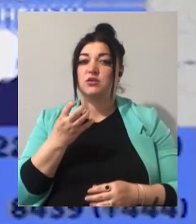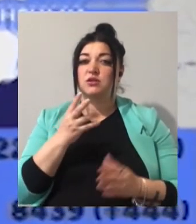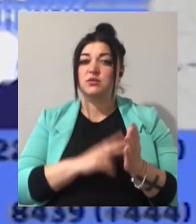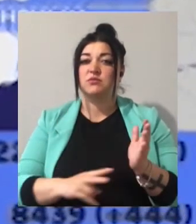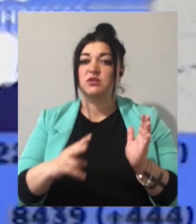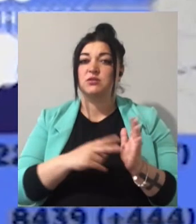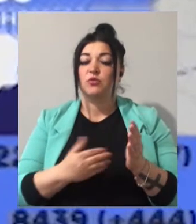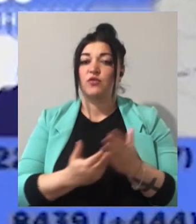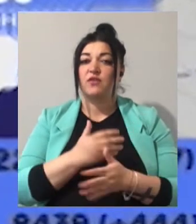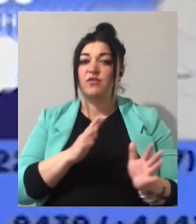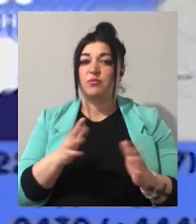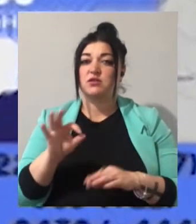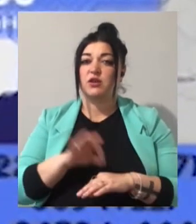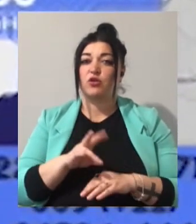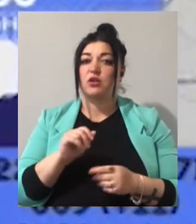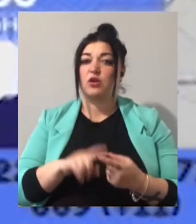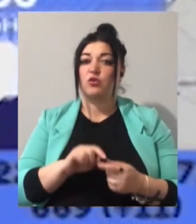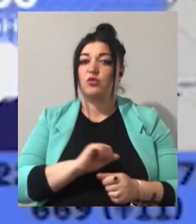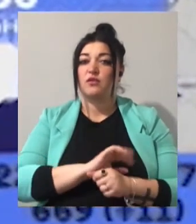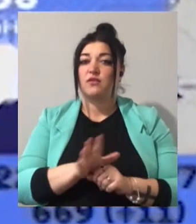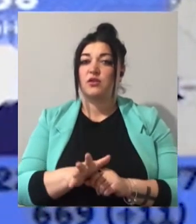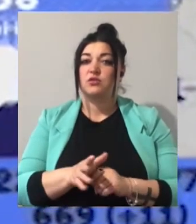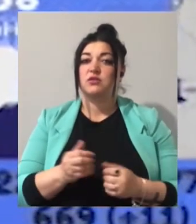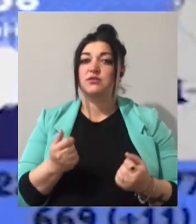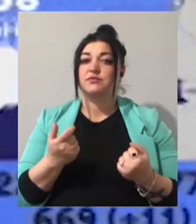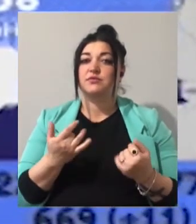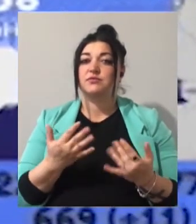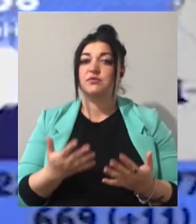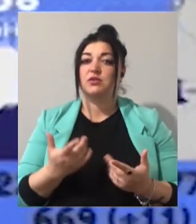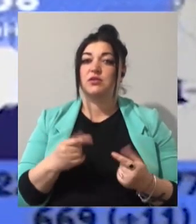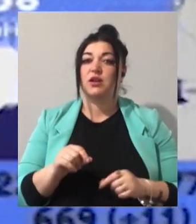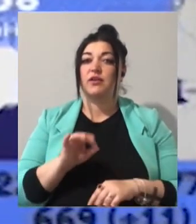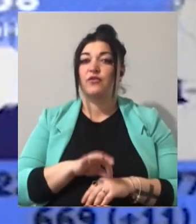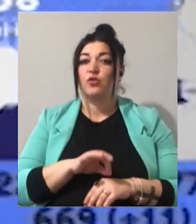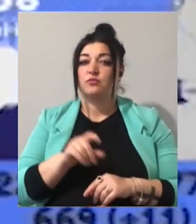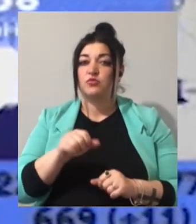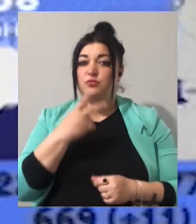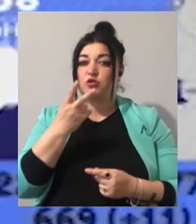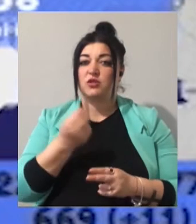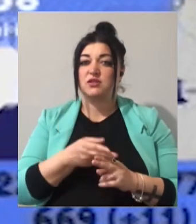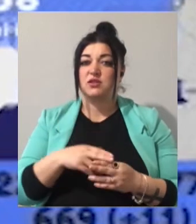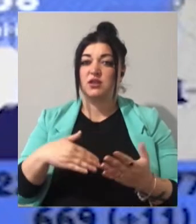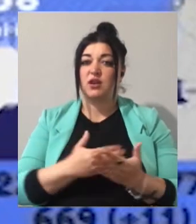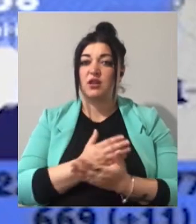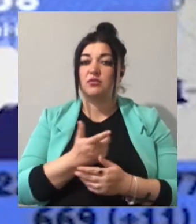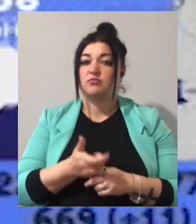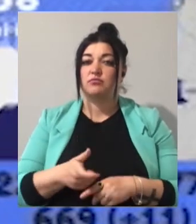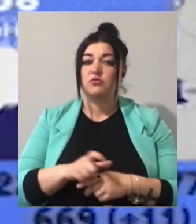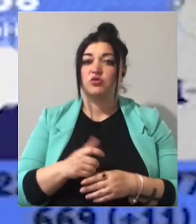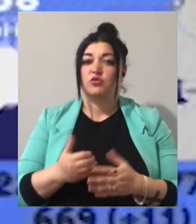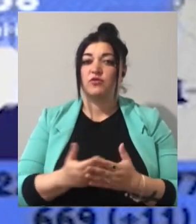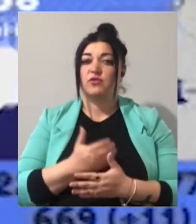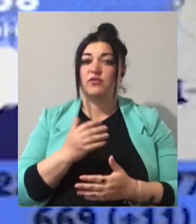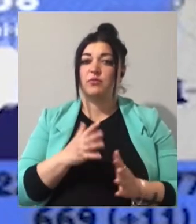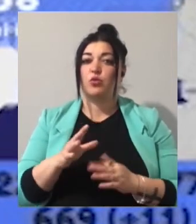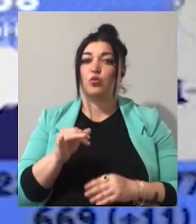випадків захворювання на коронавірус. Скільки йде нині хворих, ви можете побачити на цій карті. Найбільше нових випадків у Рівненській,